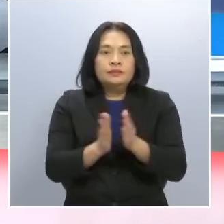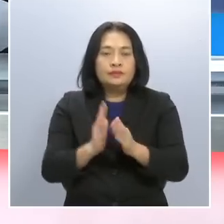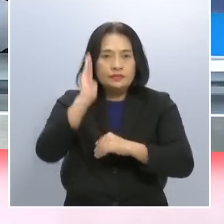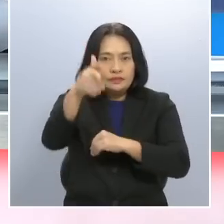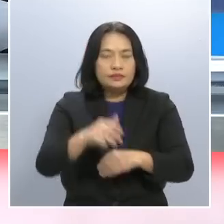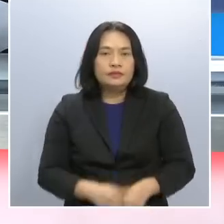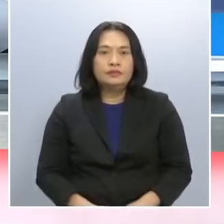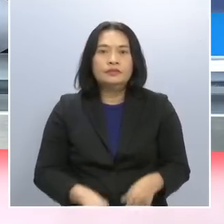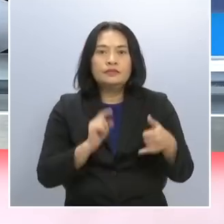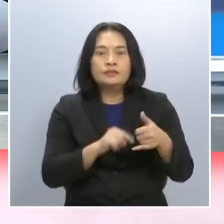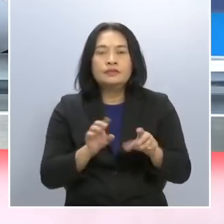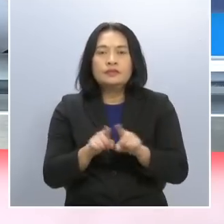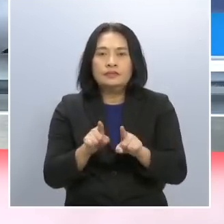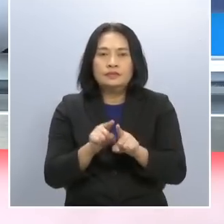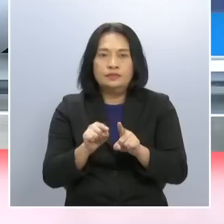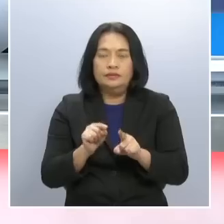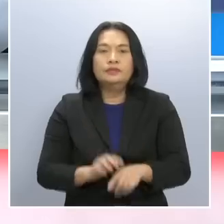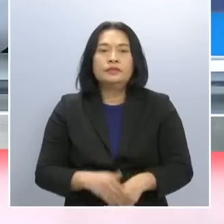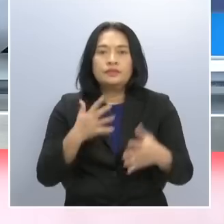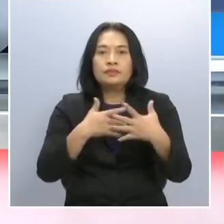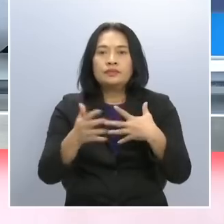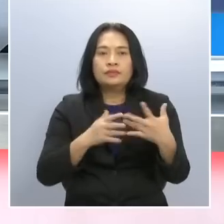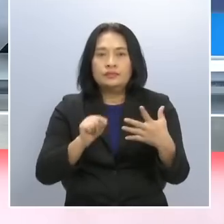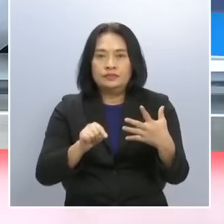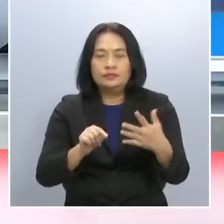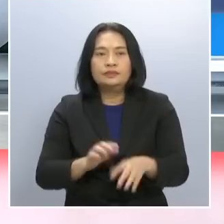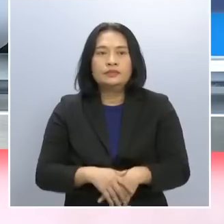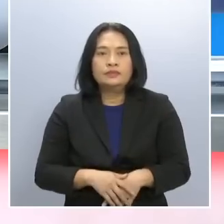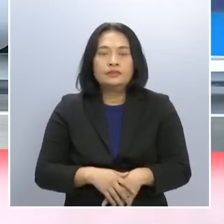าเองก็ถอยก้าวหนึ่งเหมือนกันก ็ บอกไม่เป็นไรก็คือถ้าเกิดว่าผิ